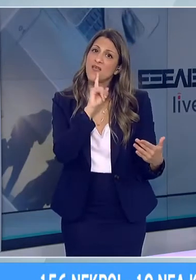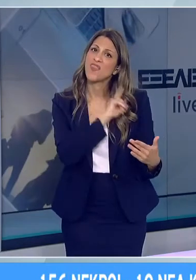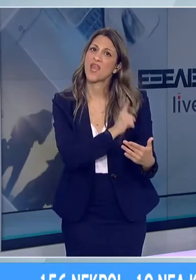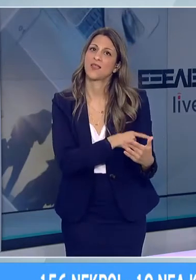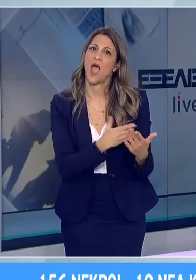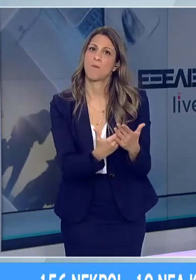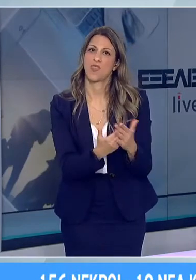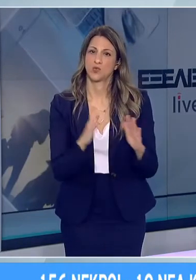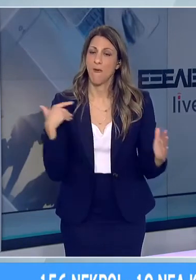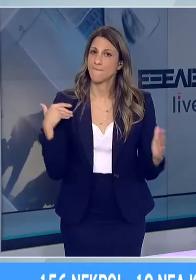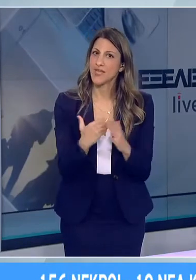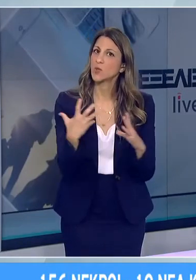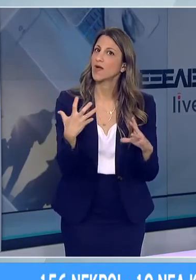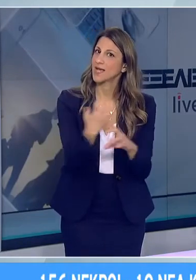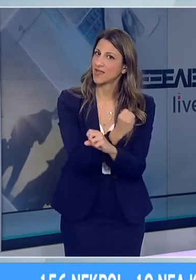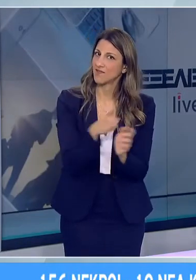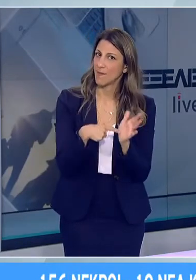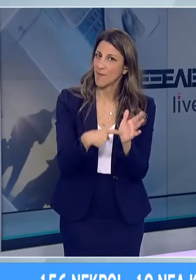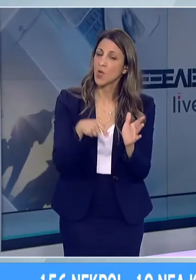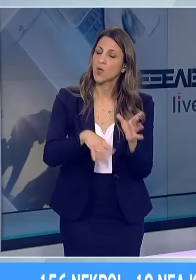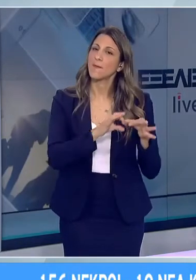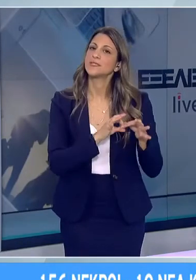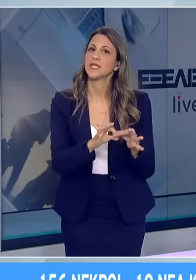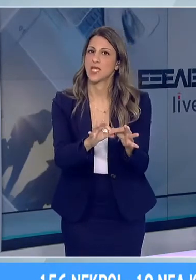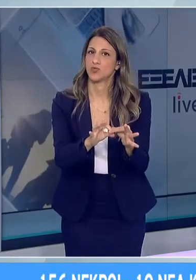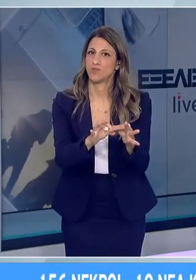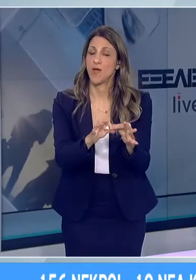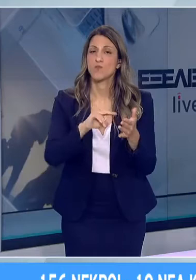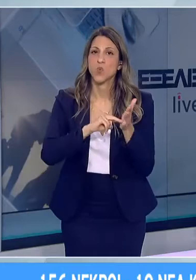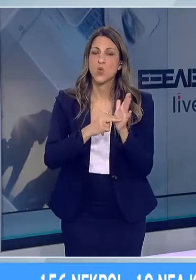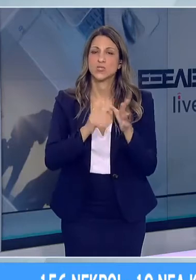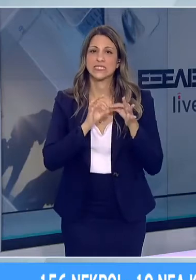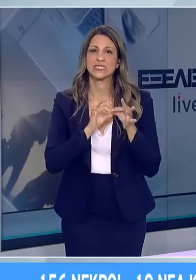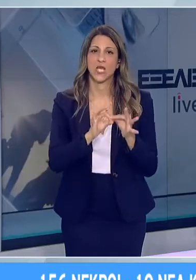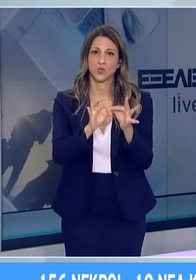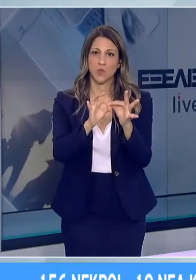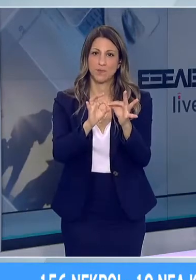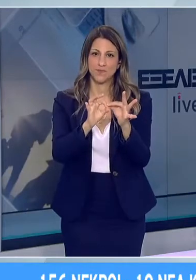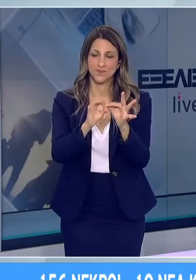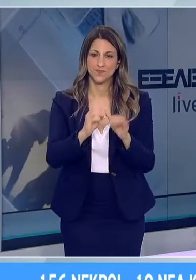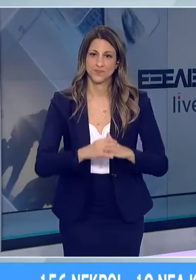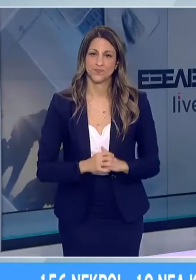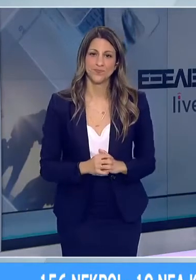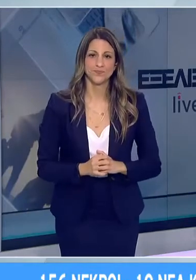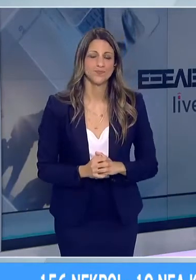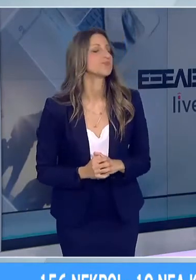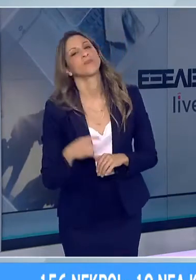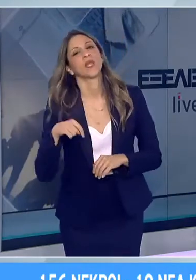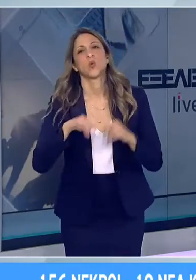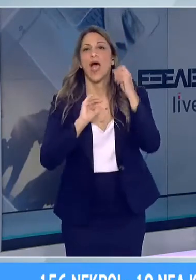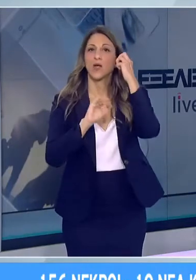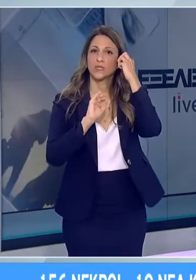δυνατοί. Μένουμε ασφαλείς, βγαίνουμε νικητές, παραμένουμε προσεκτικοί. Σας ευχαριστώ. Ευχαριστούμε, κύριε Υπουργέ. Να περάσουμε